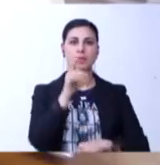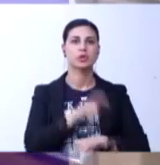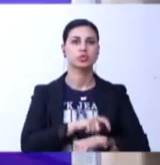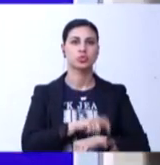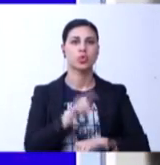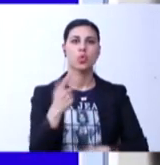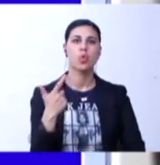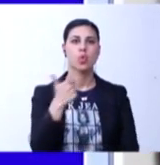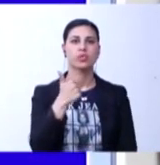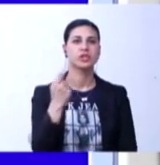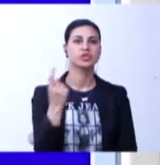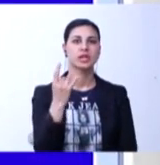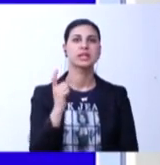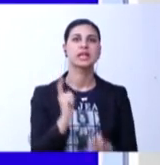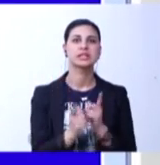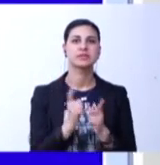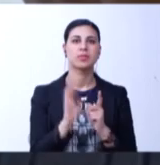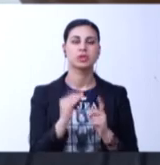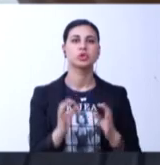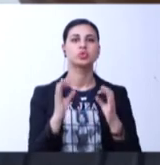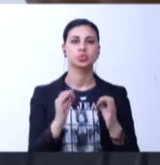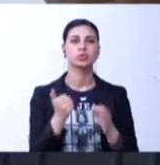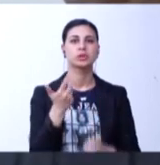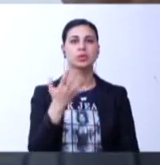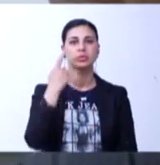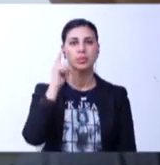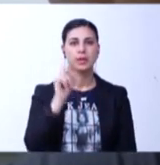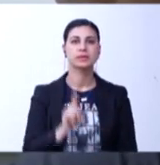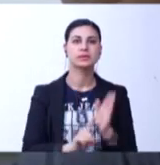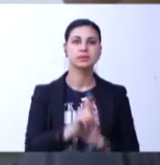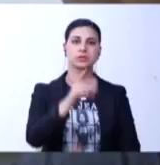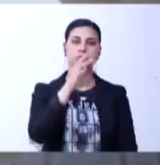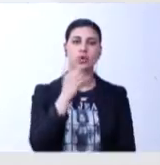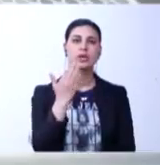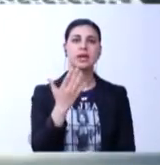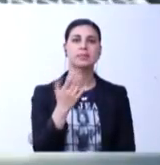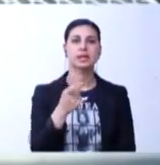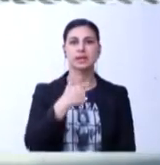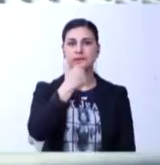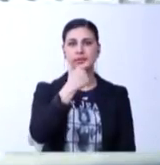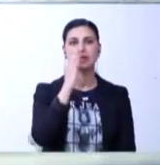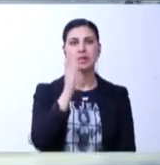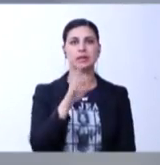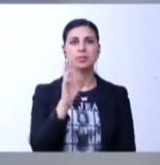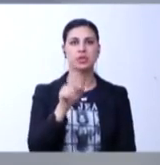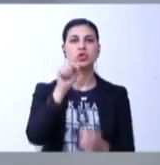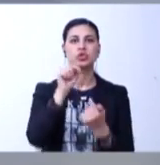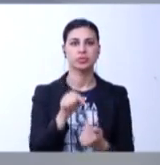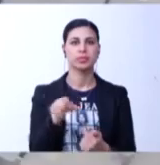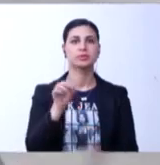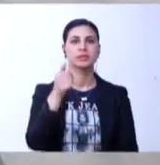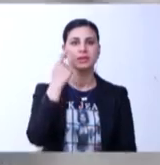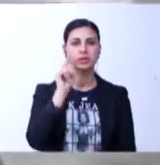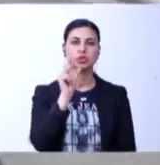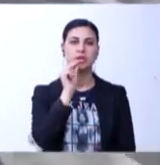კაპები ორ კვირაში ერთხელ იცვლება და მან ზუსტი რაოდენობა იცის მკურნალობის დასაწყისში, რამდენი კაპა ექნება და შესაბამისად განსაზღვრული არის